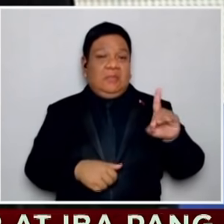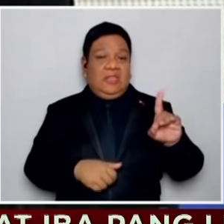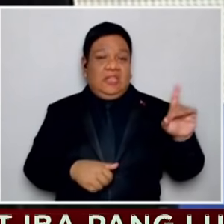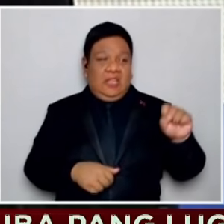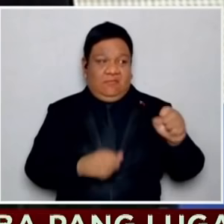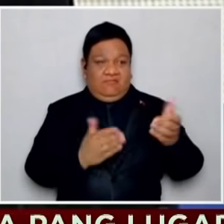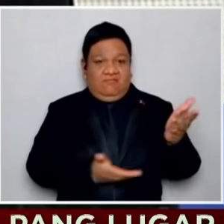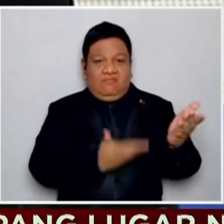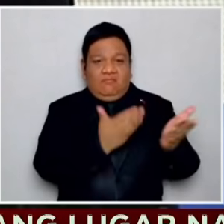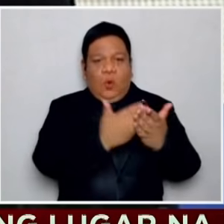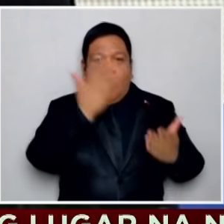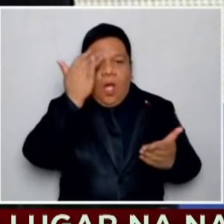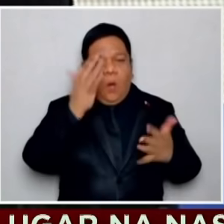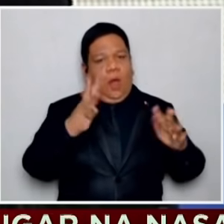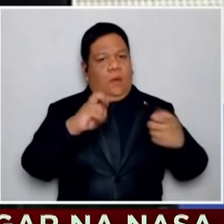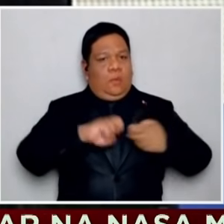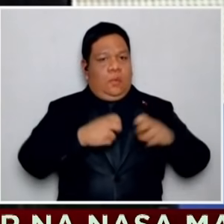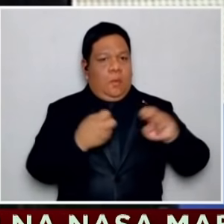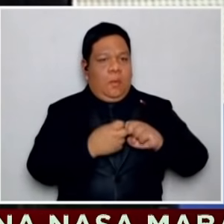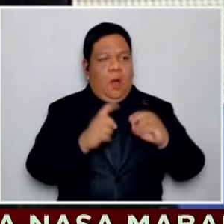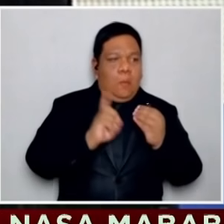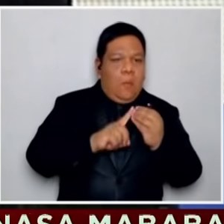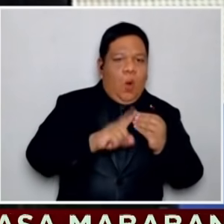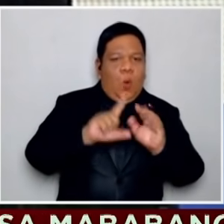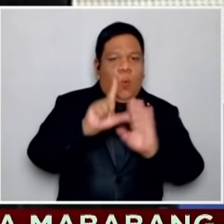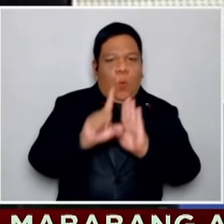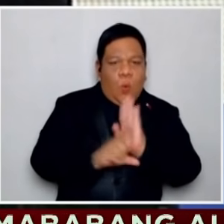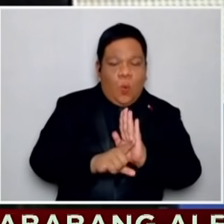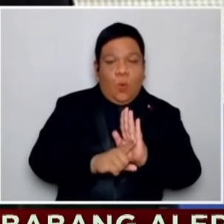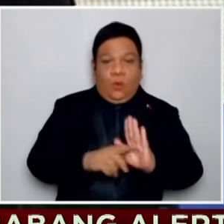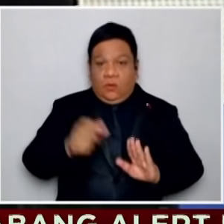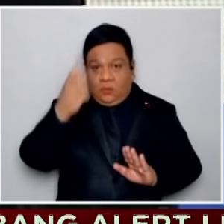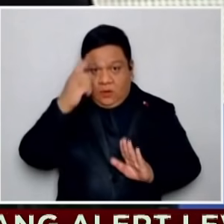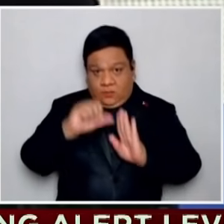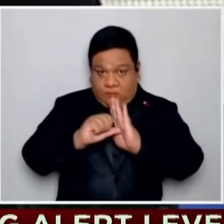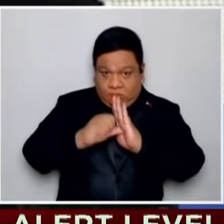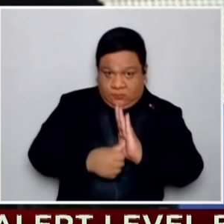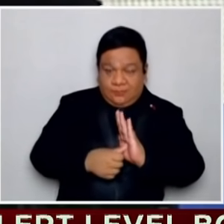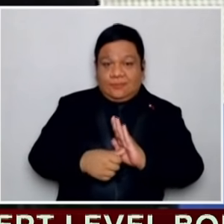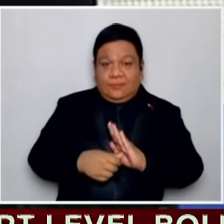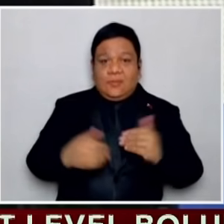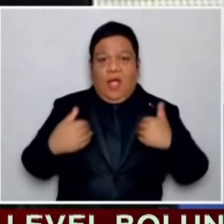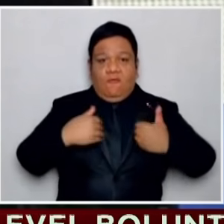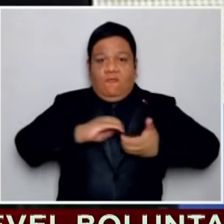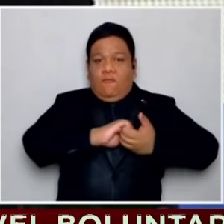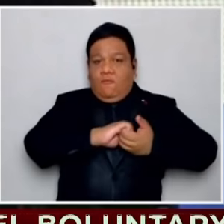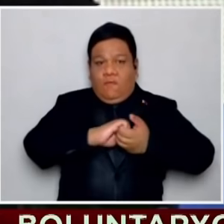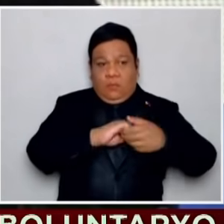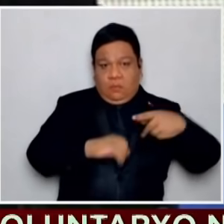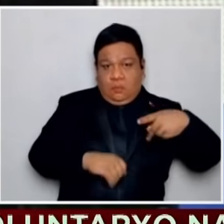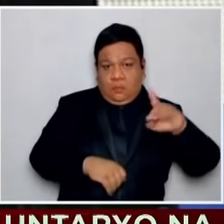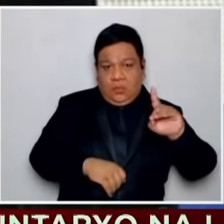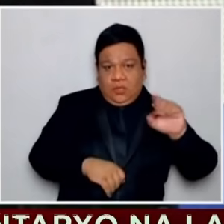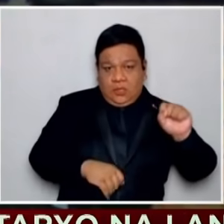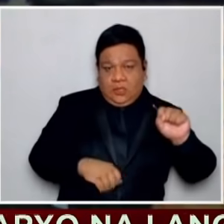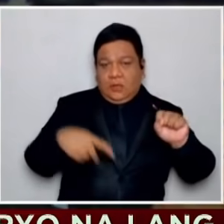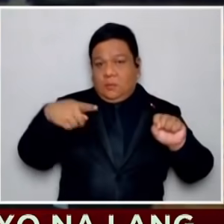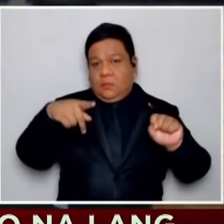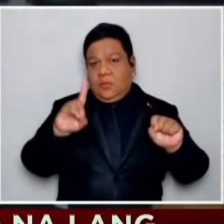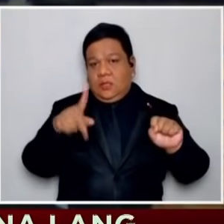pong problema sa any legal complications. But again, let me reiterate that there is an alliance between PDDS and PDP